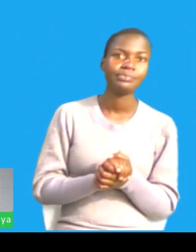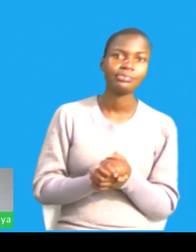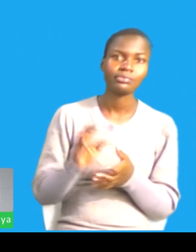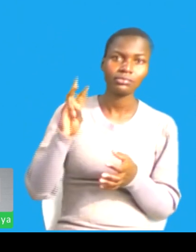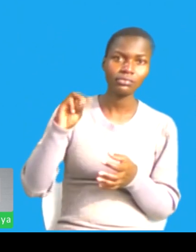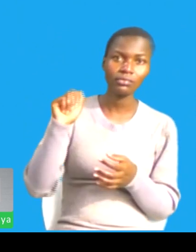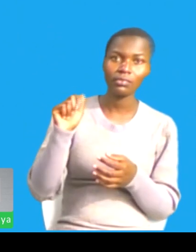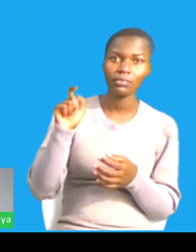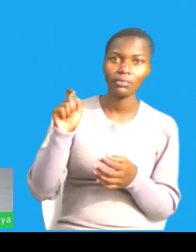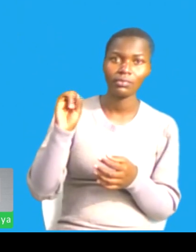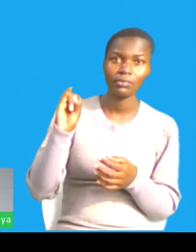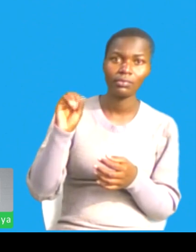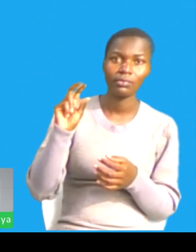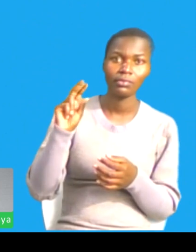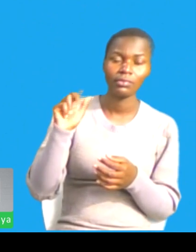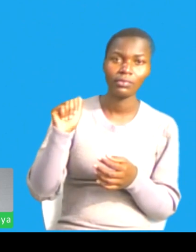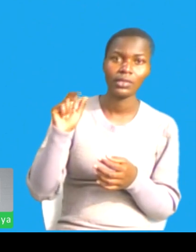Inaonekana ilikuwa ni moto ya